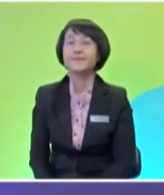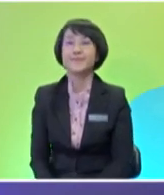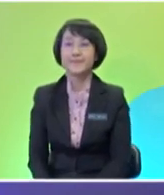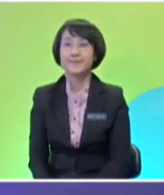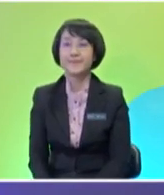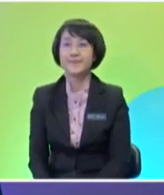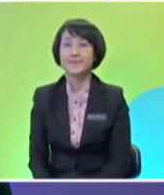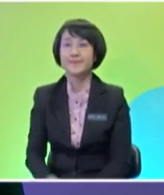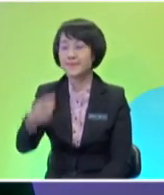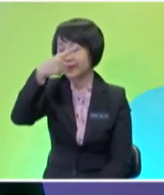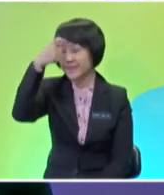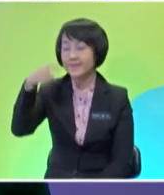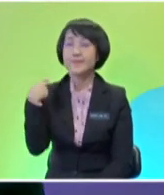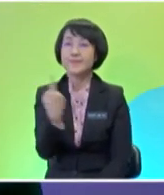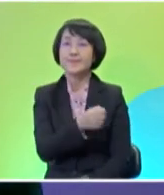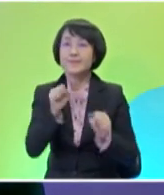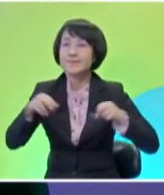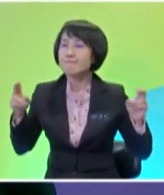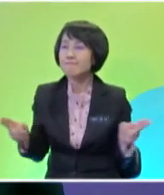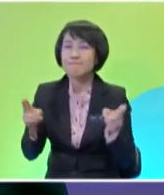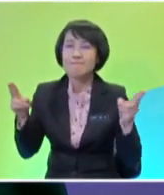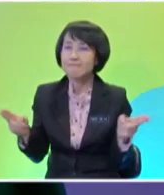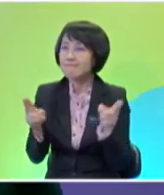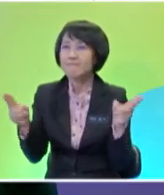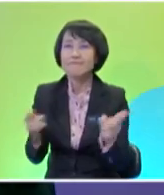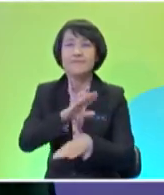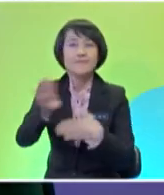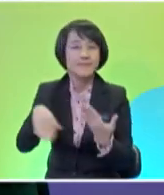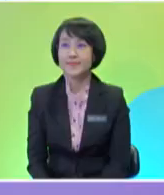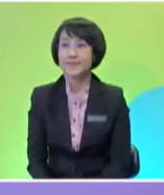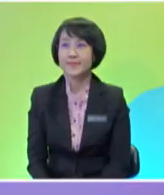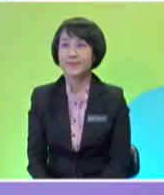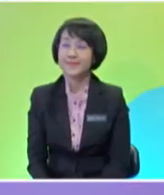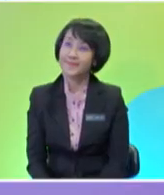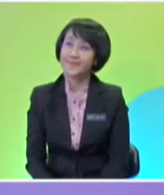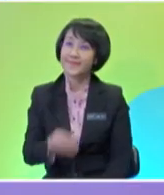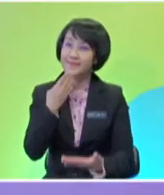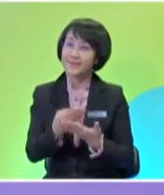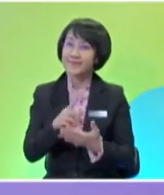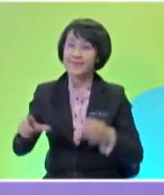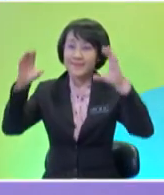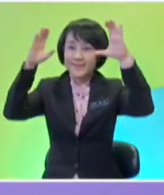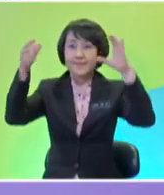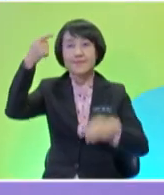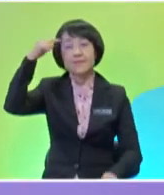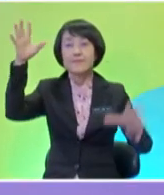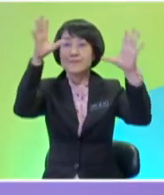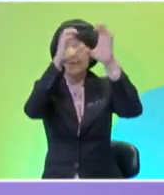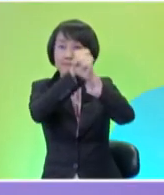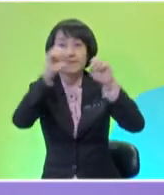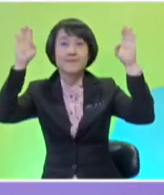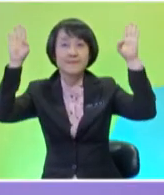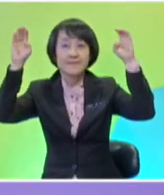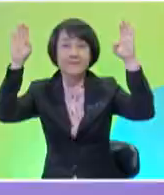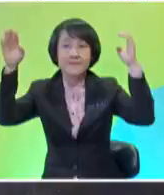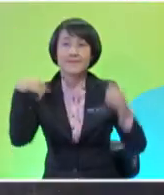kita boleh usaha jadi yang mustahil jadi untuk rumusan mata pelajaran kita